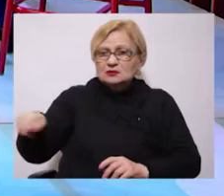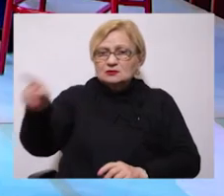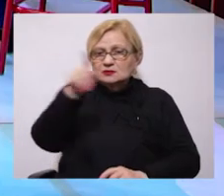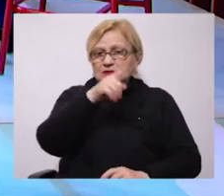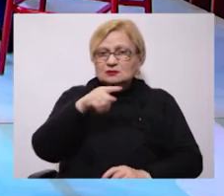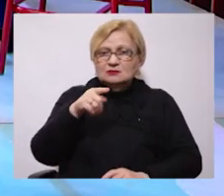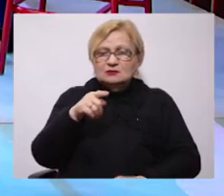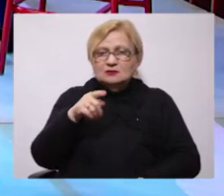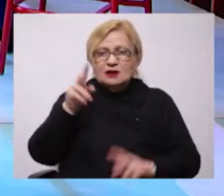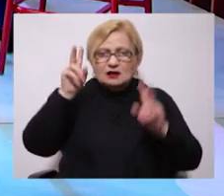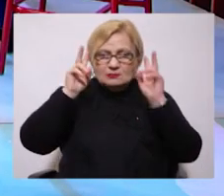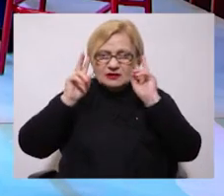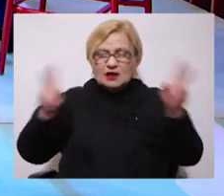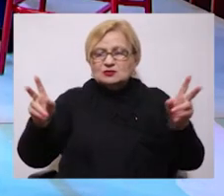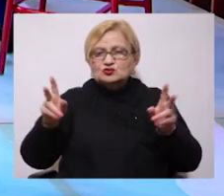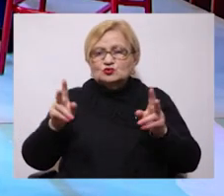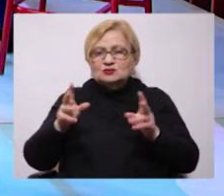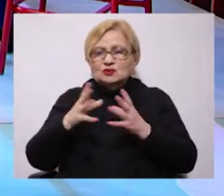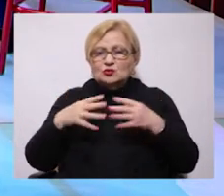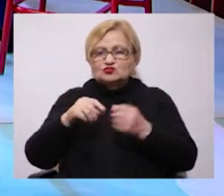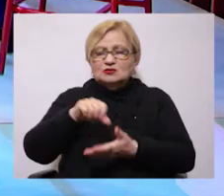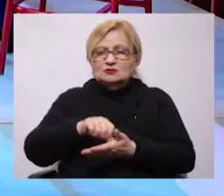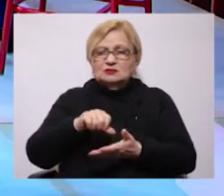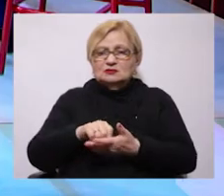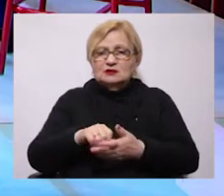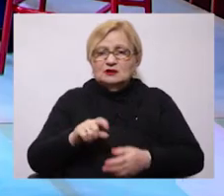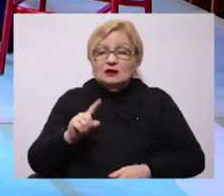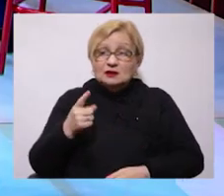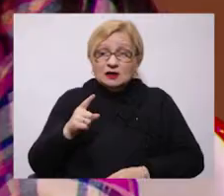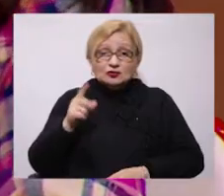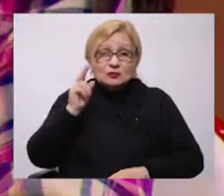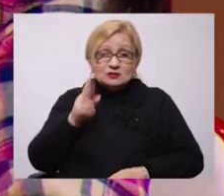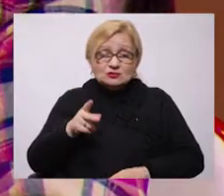წევრებმა ისევ არაფერი იცოდნენ. რატომ არ იცოდნენ?